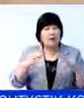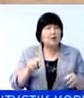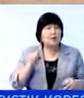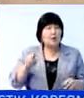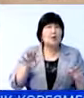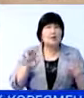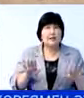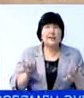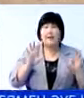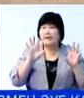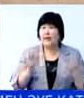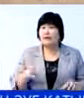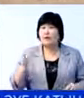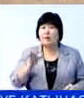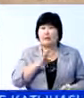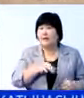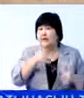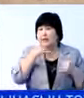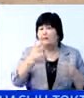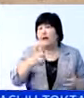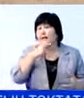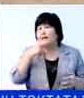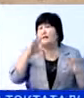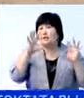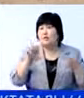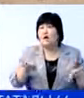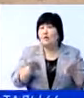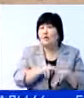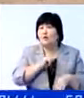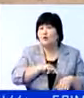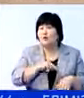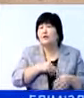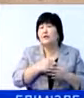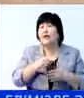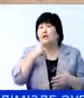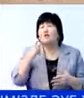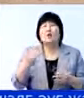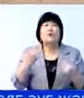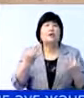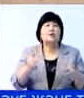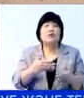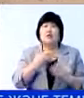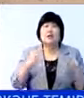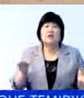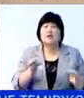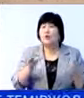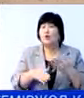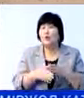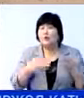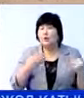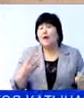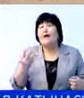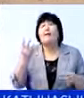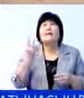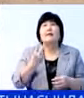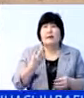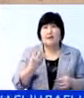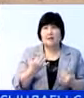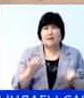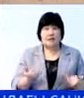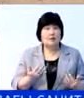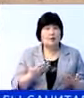жердегі ол заңдылықты пайдалана алмайды, өйткені Ресейдің заңымен жұмыс істеп жатыр. Ал Ресейде ондай босатылған ешқандай не жоқ, көмек жоқ. Екінші,